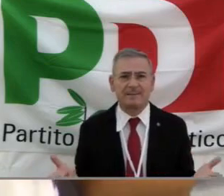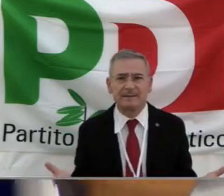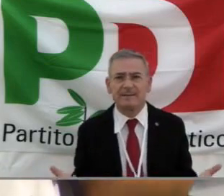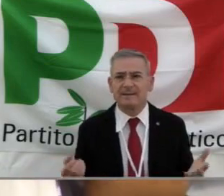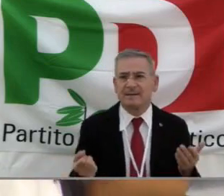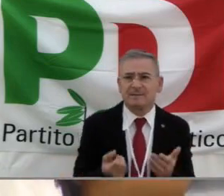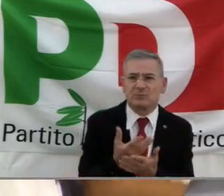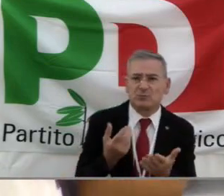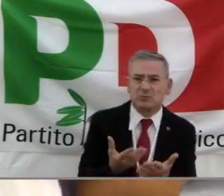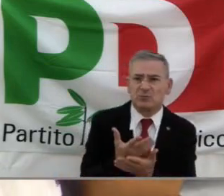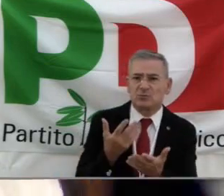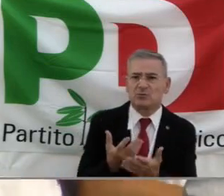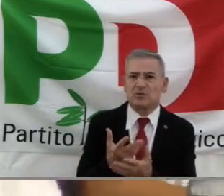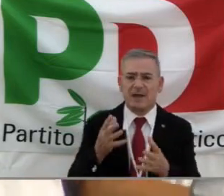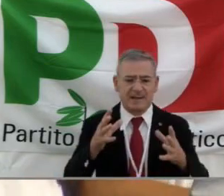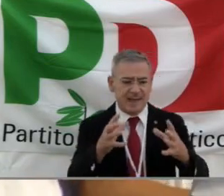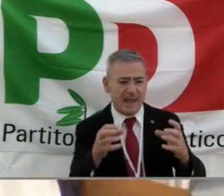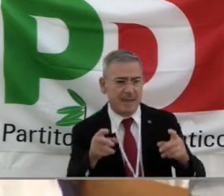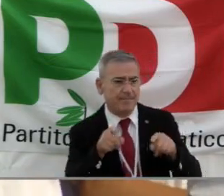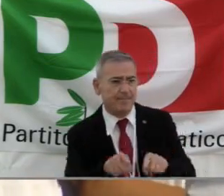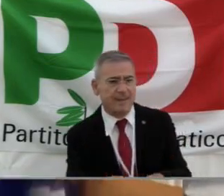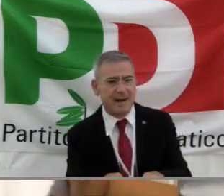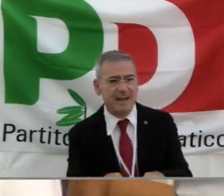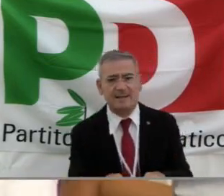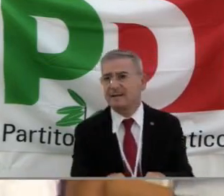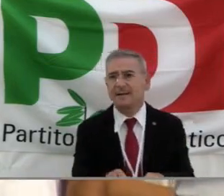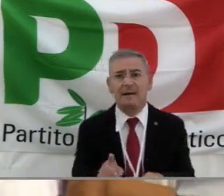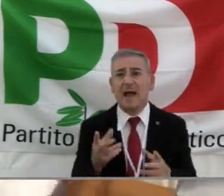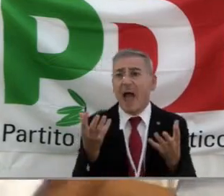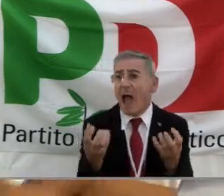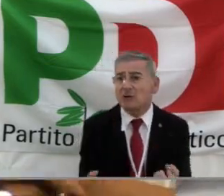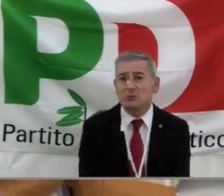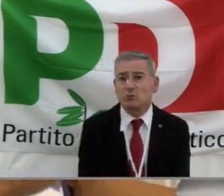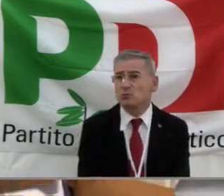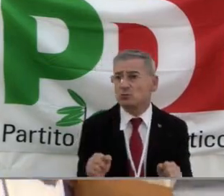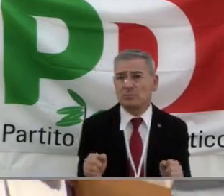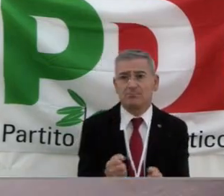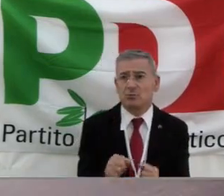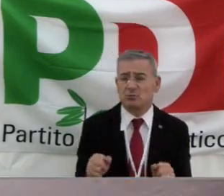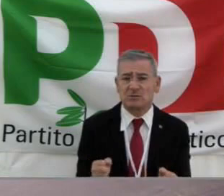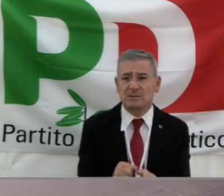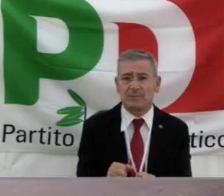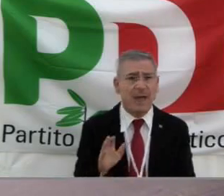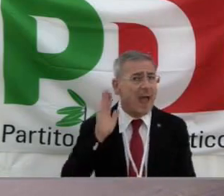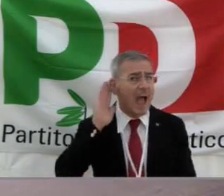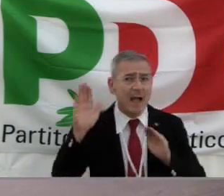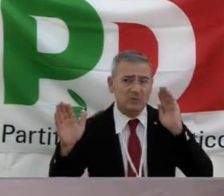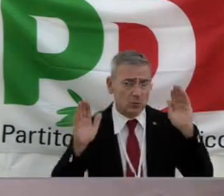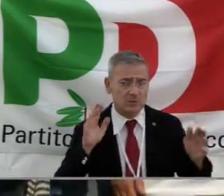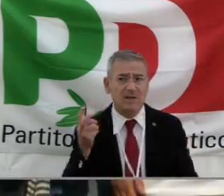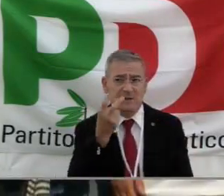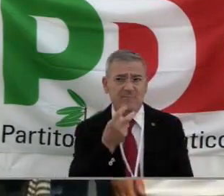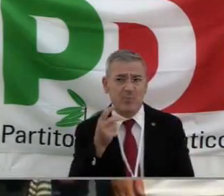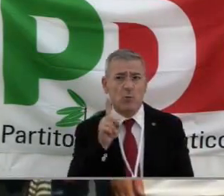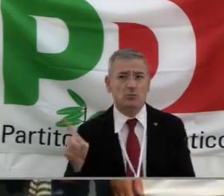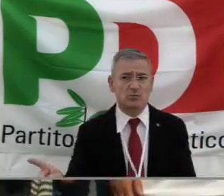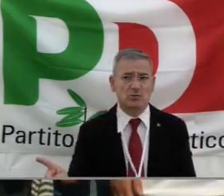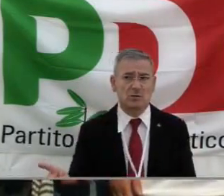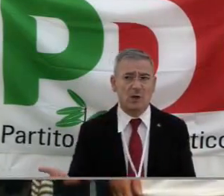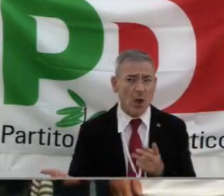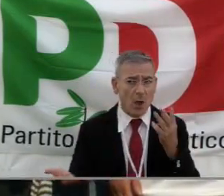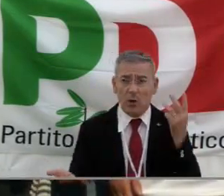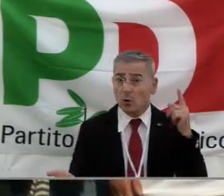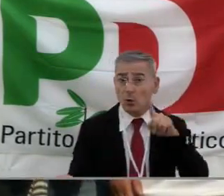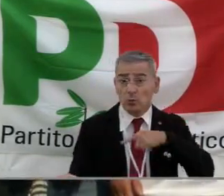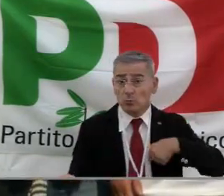che sta accadendo, imprese che non possono più assumere. Ascoltate le loro voci se non volete ascoltare noi,